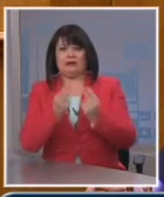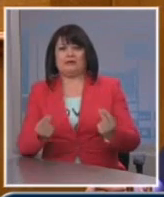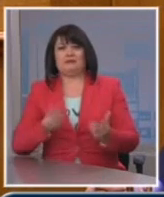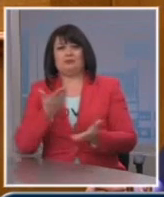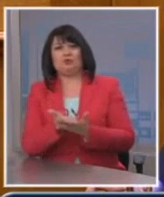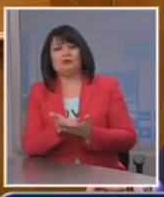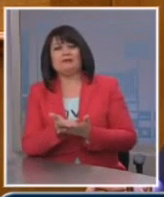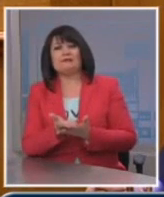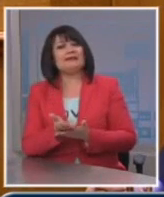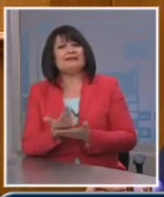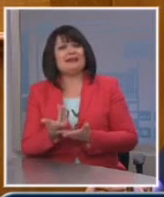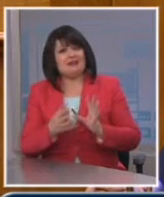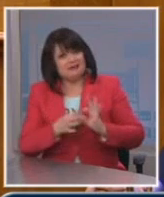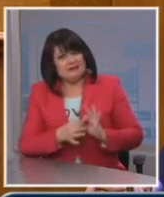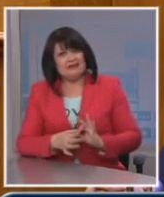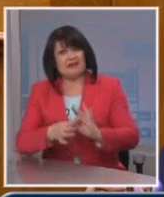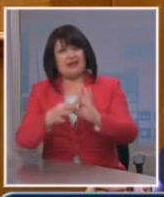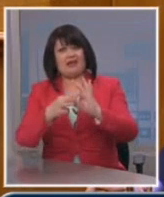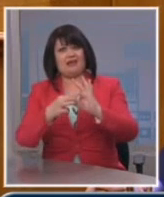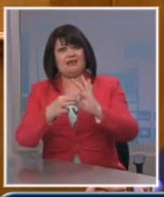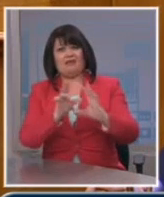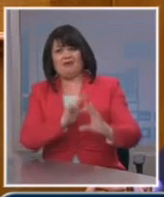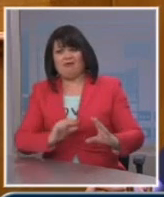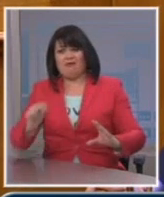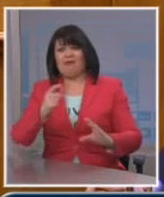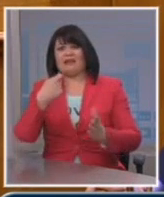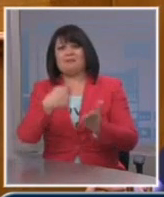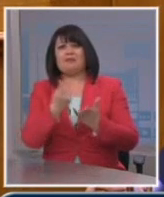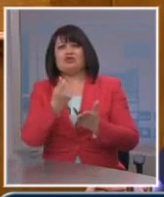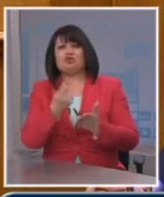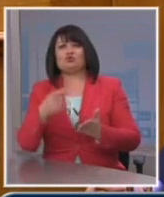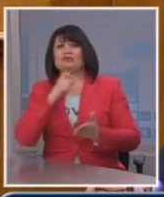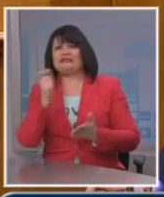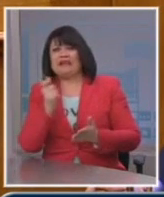συνέχεια των καταστροφικών οριζόντιων περικοπών σε μισθούς και σε συντάξεις